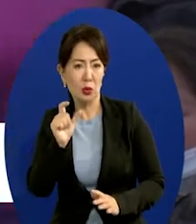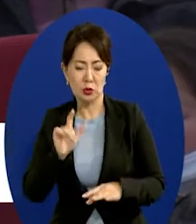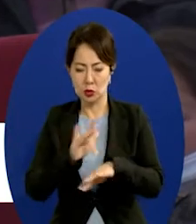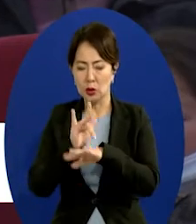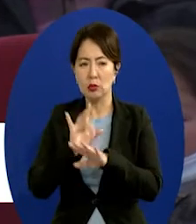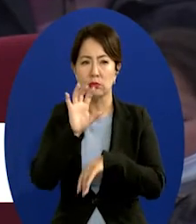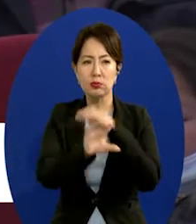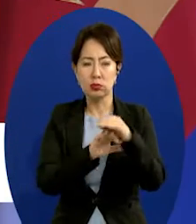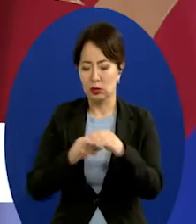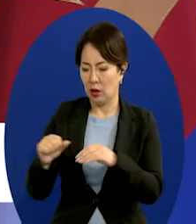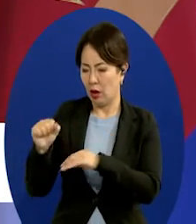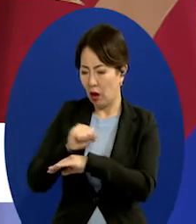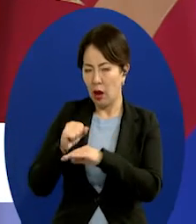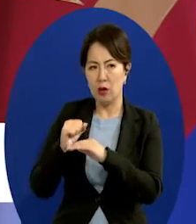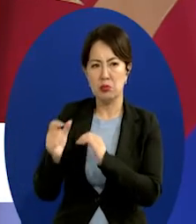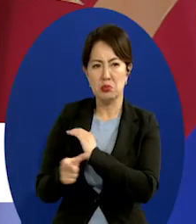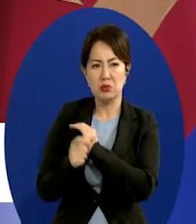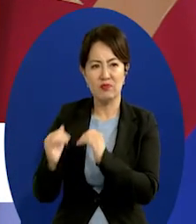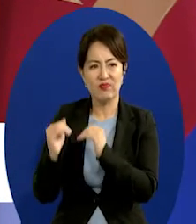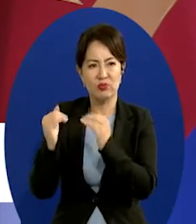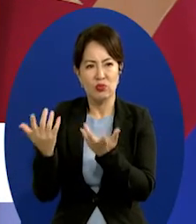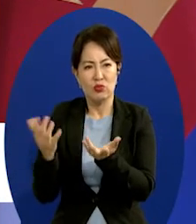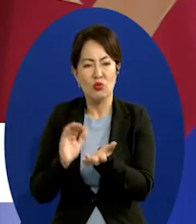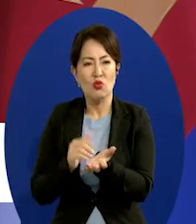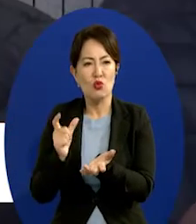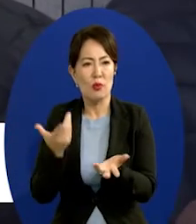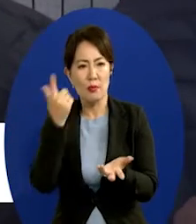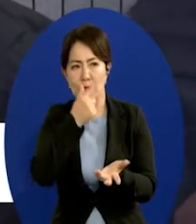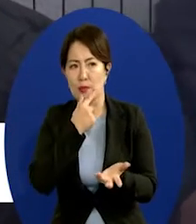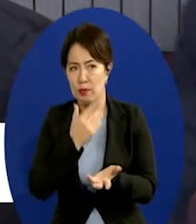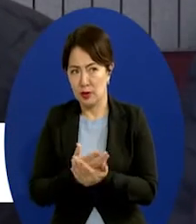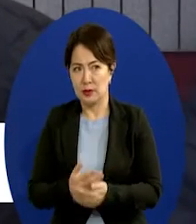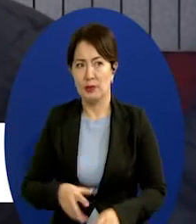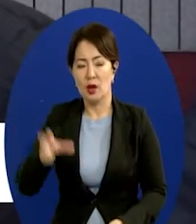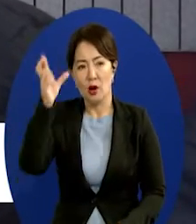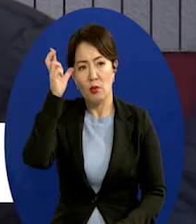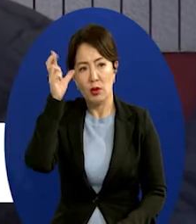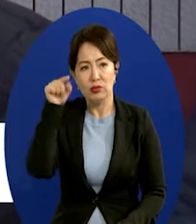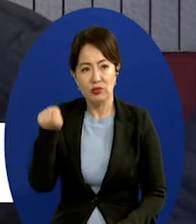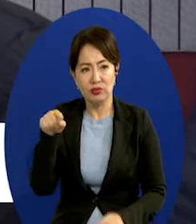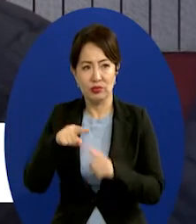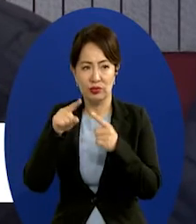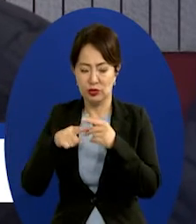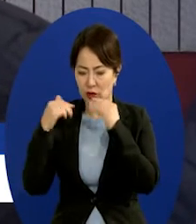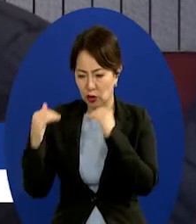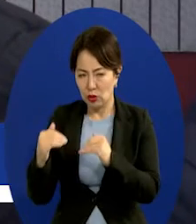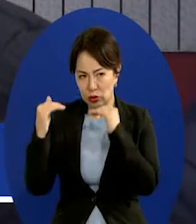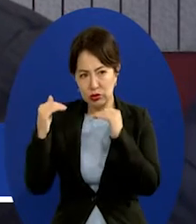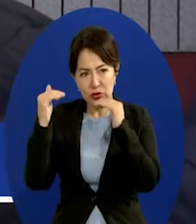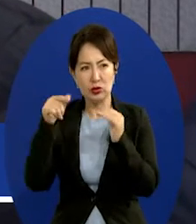орнуудыг хөгжүүлэх насны боловсон хүчин эзэнгүүдэж байна гэдгийг хэлж өгсөн юм. Боловсролын салбар үнэхээр хөгжлийн үед